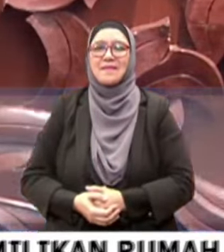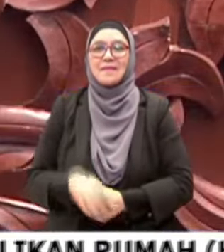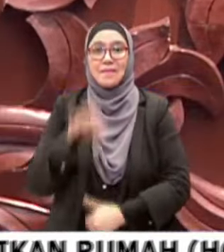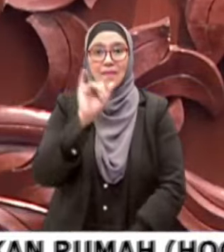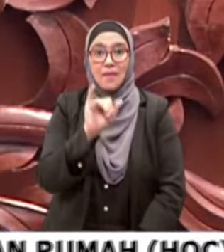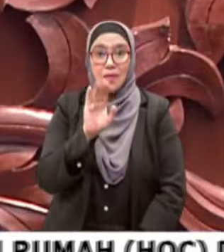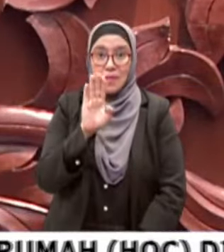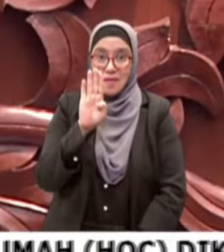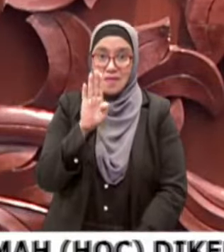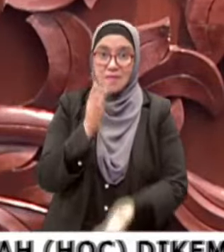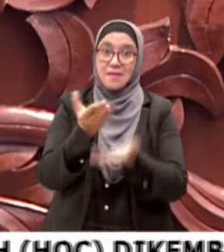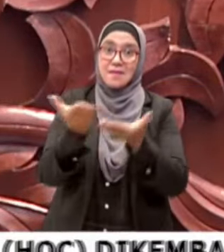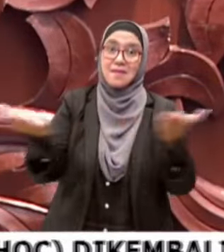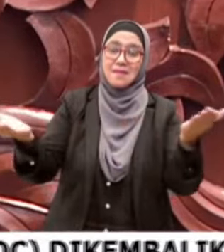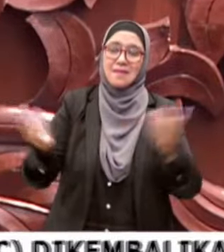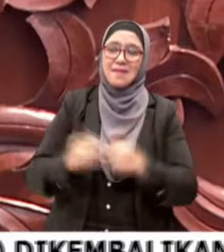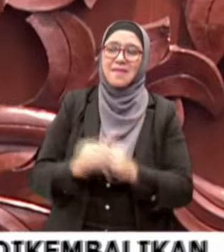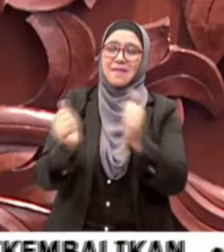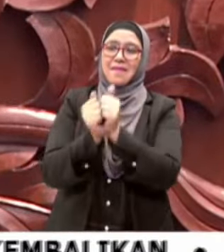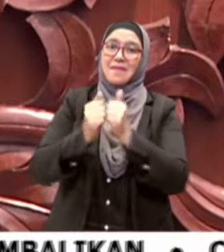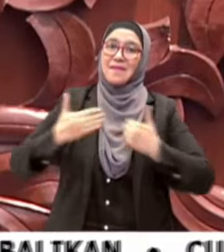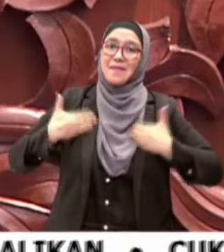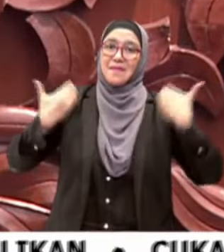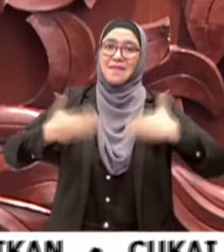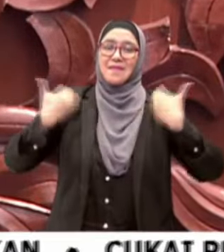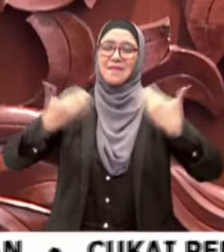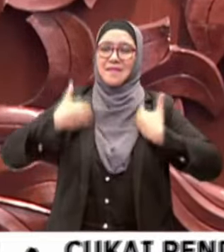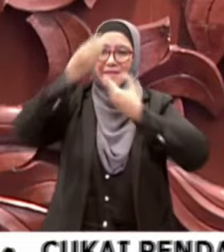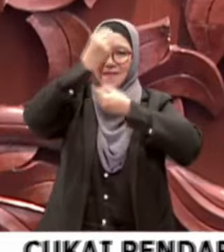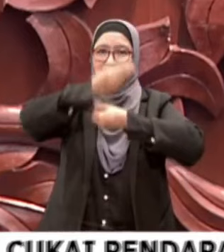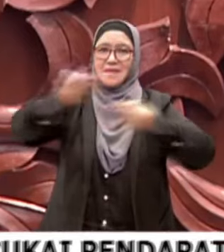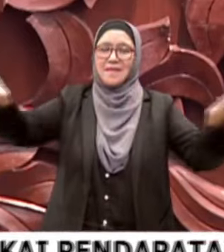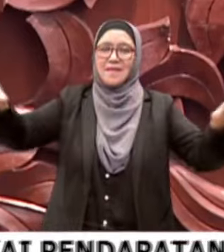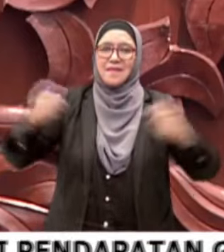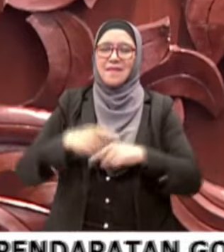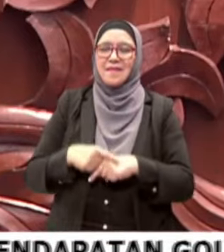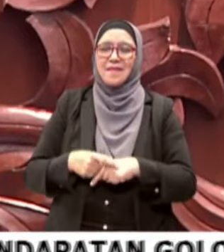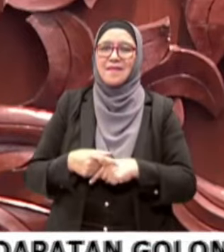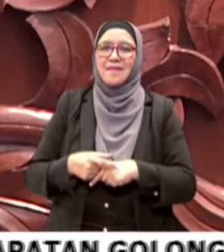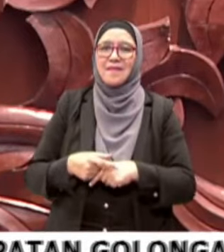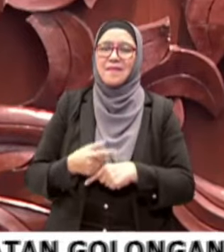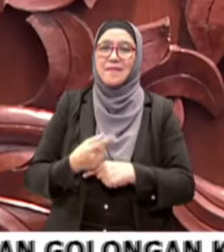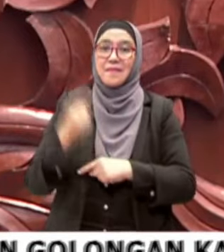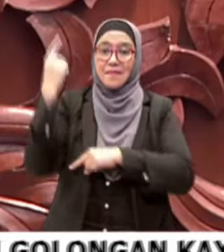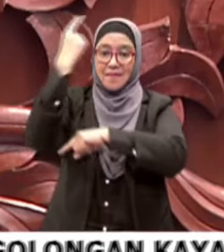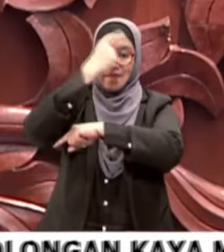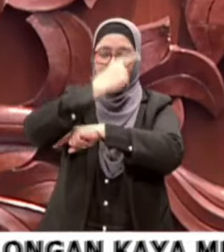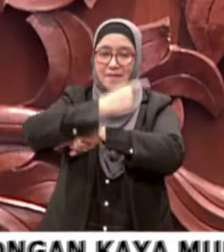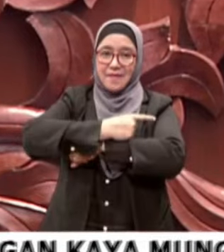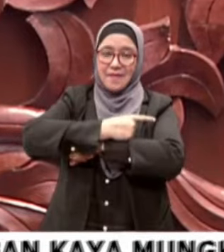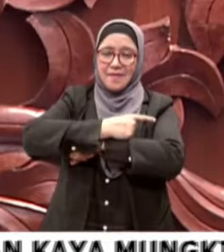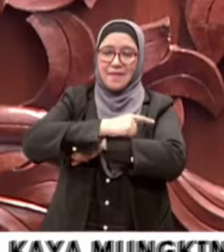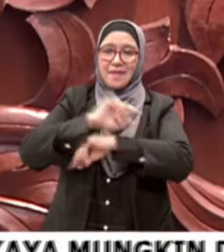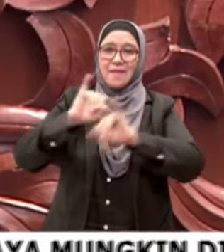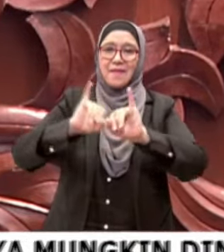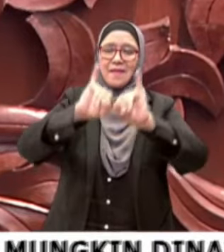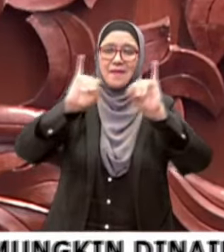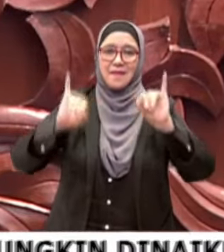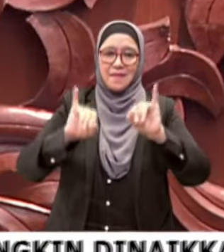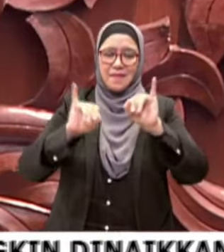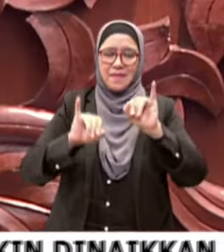dengan sukacitanya saya memaklumkan Karena majelis ini yaitu pada hari Senin 13